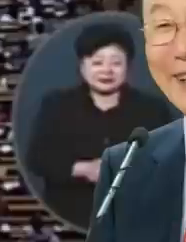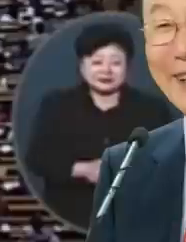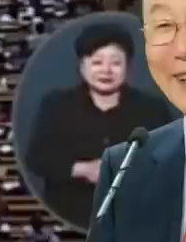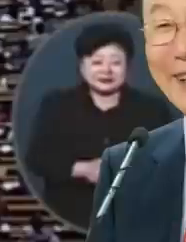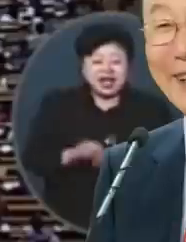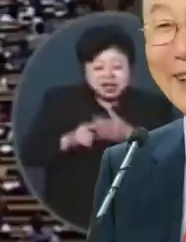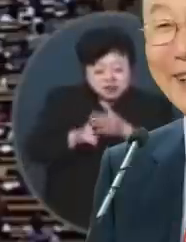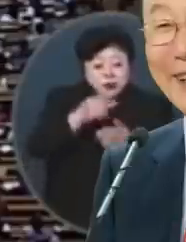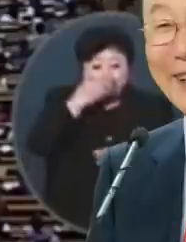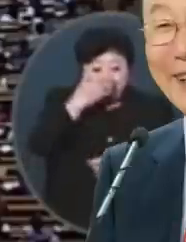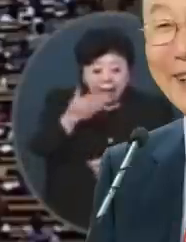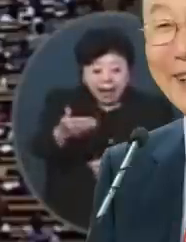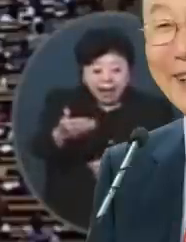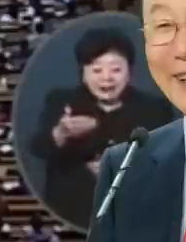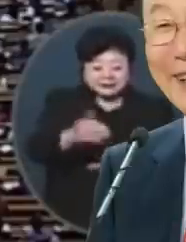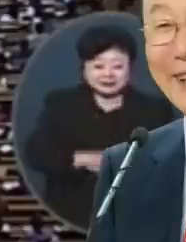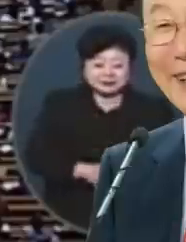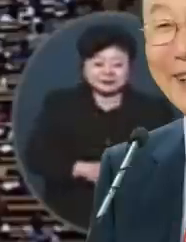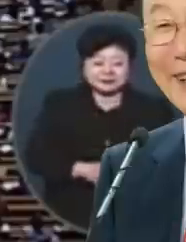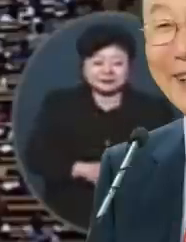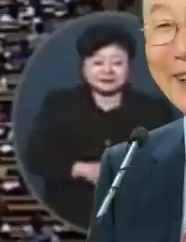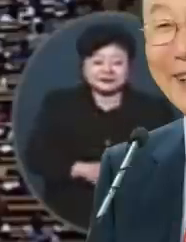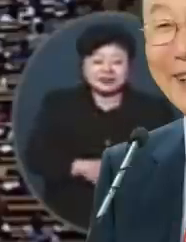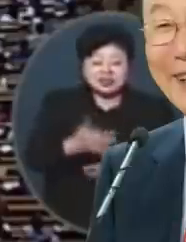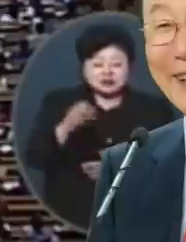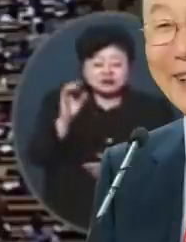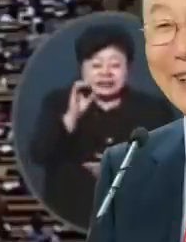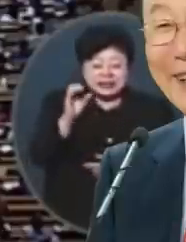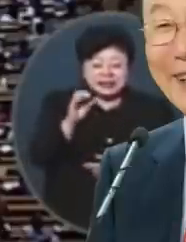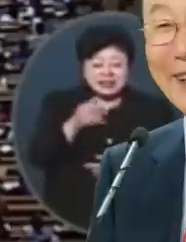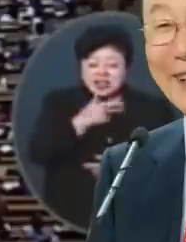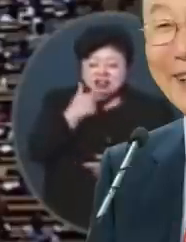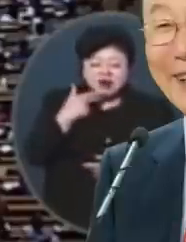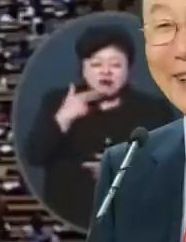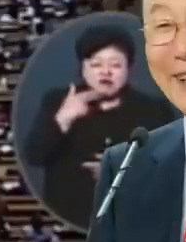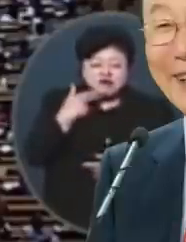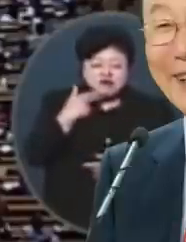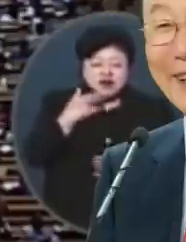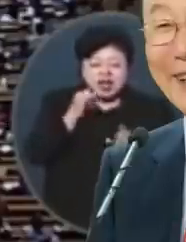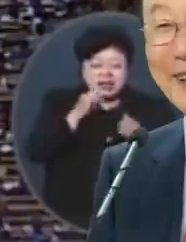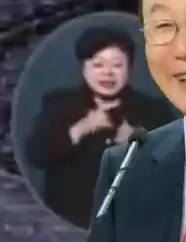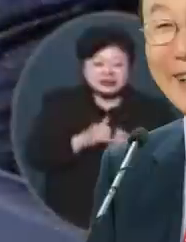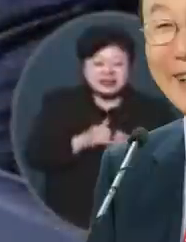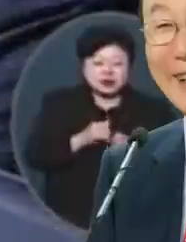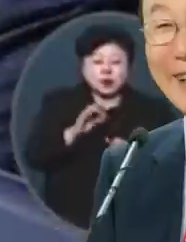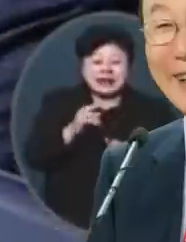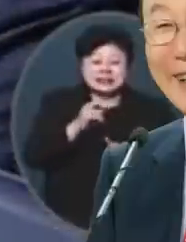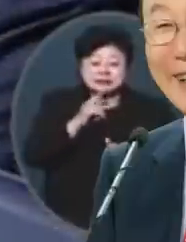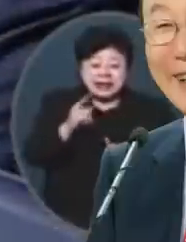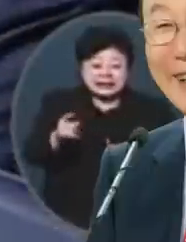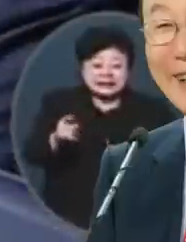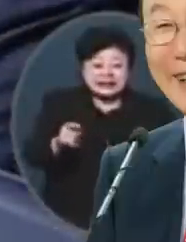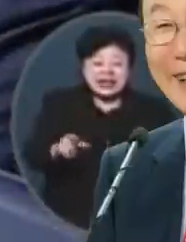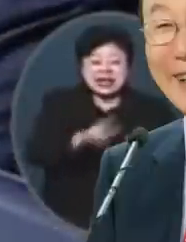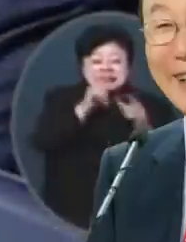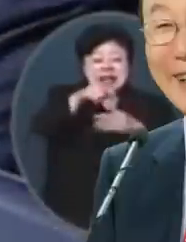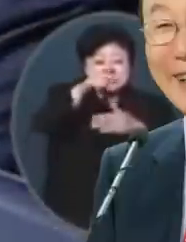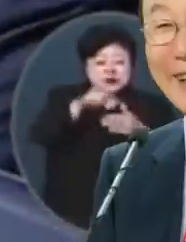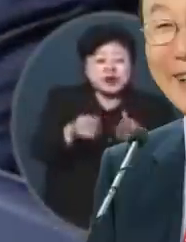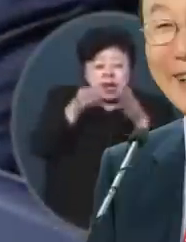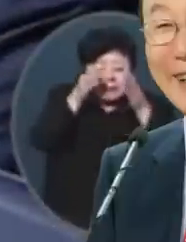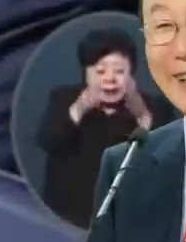극복할 수가 있는 것입니다. 19세기 영국의 역사가 토마스 카라일은 삶의